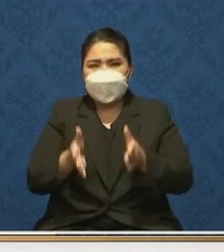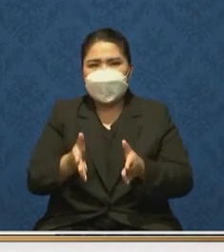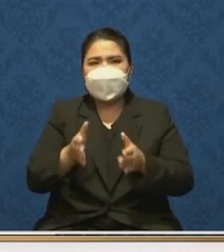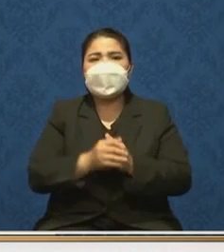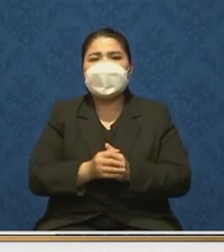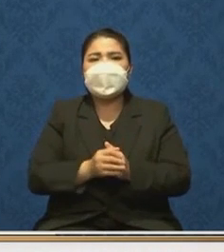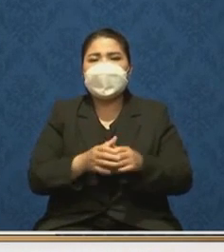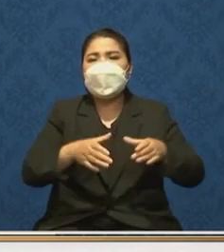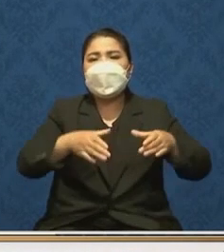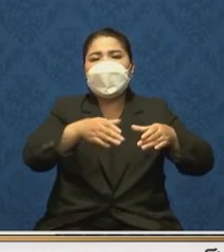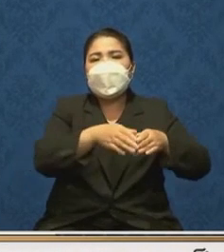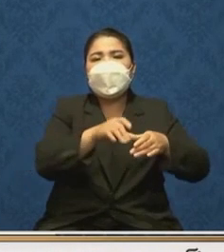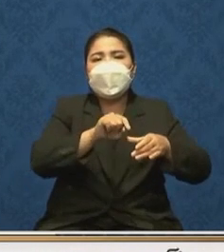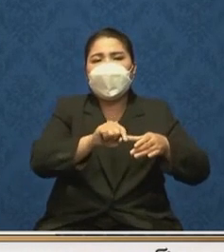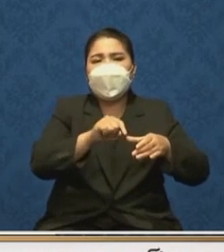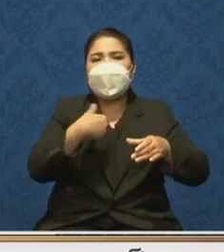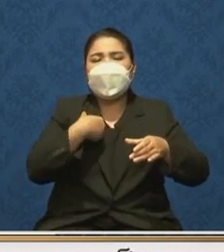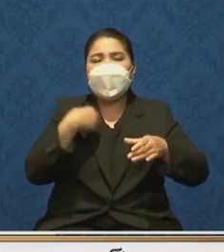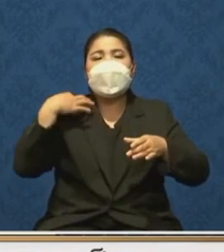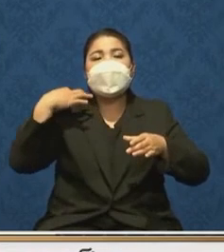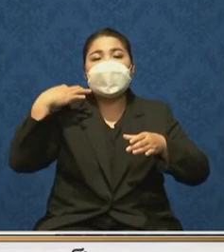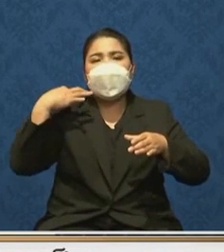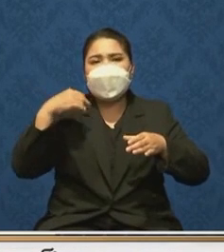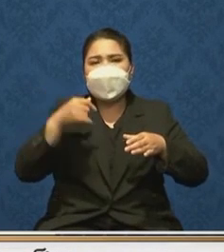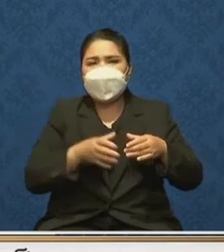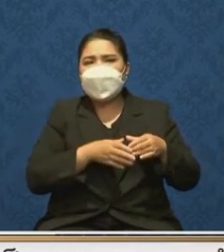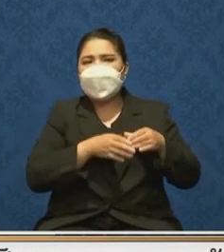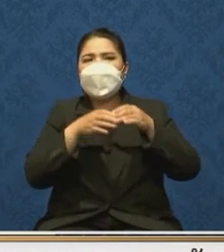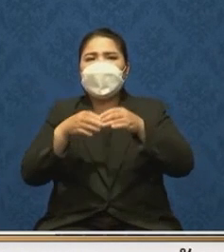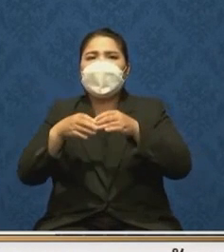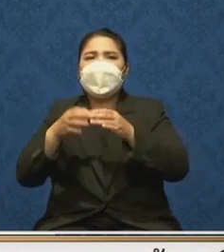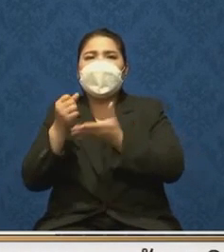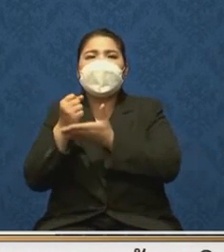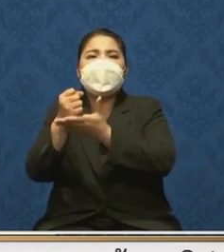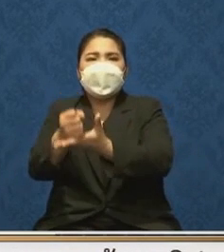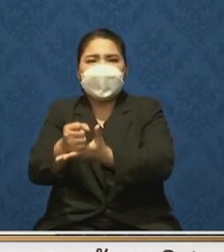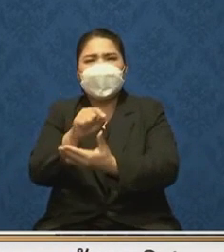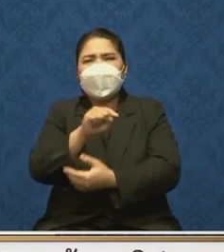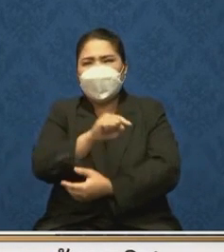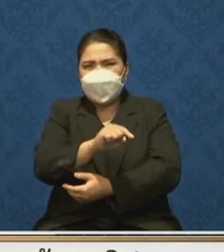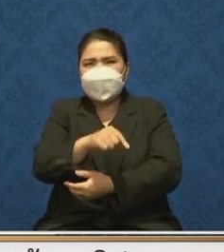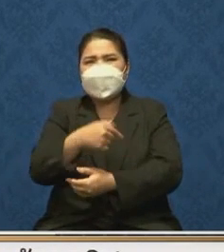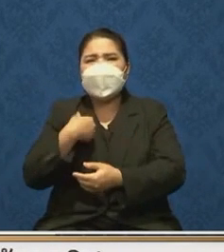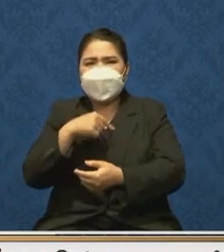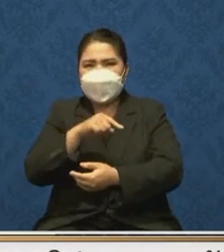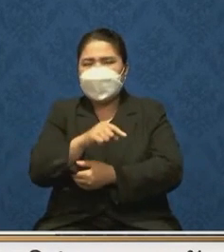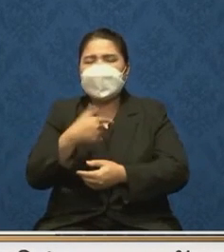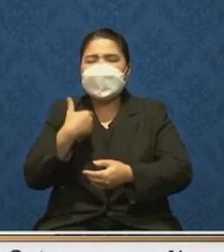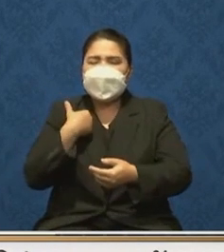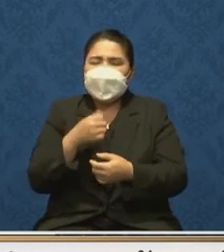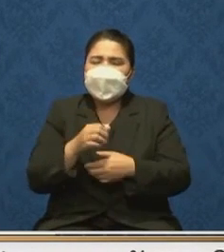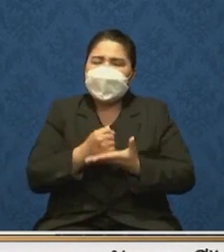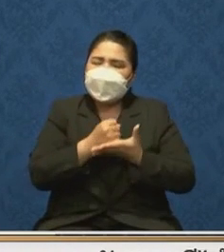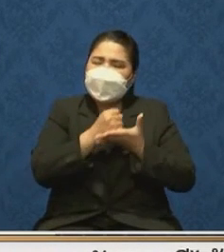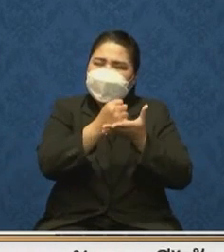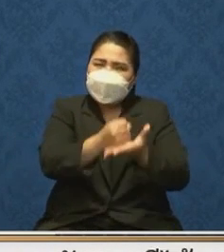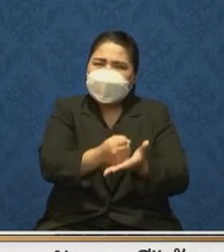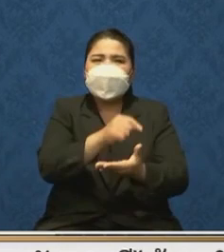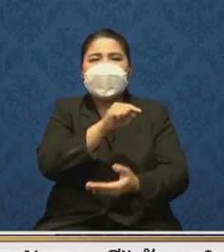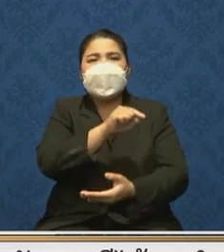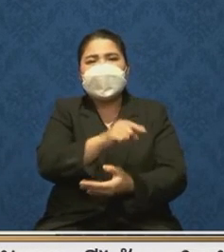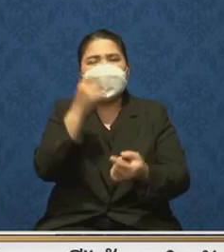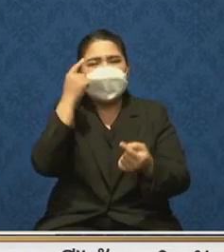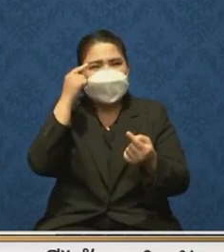้เป็นพยาญได้ดีว่ากล่มนี้แะครับเป็นที่พึ่งที่หวงของคนยากคนจนคนที่ไม่มีที่ไป